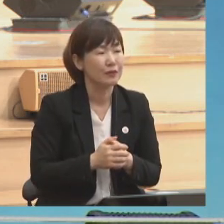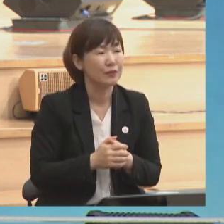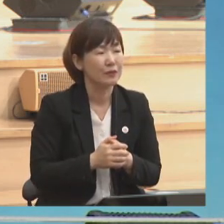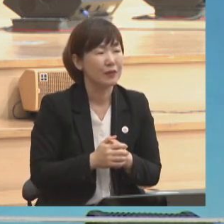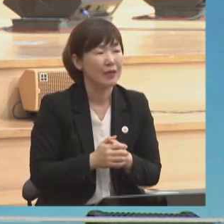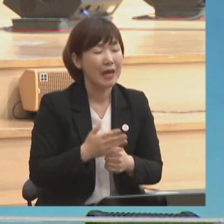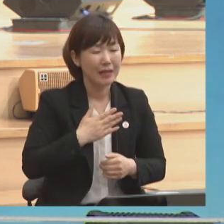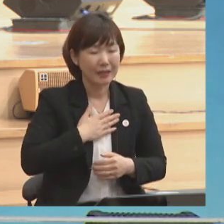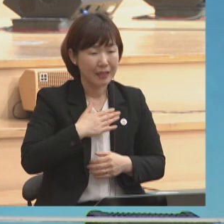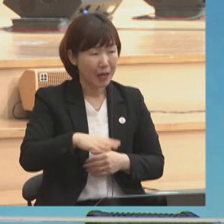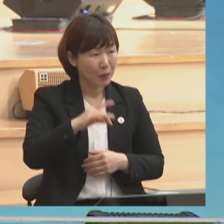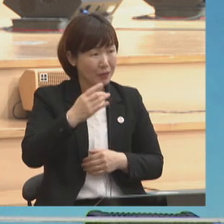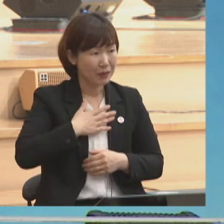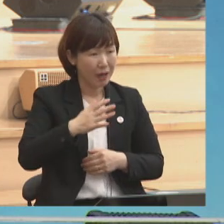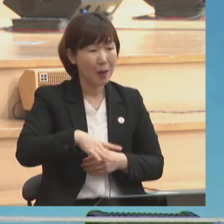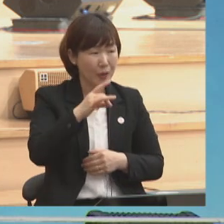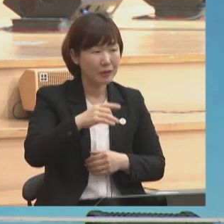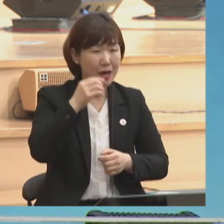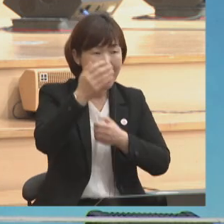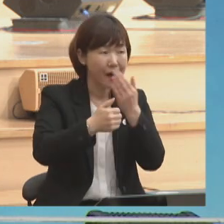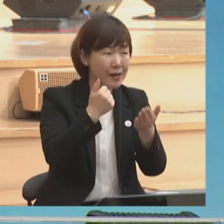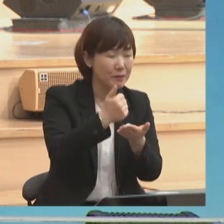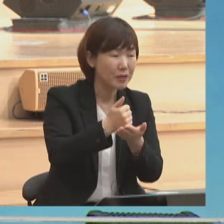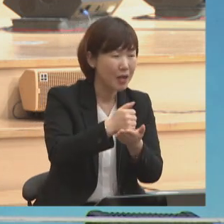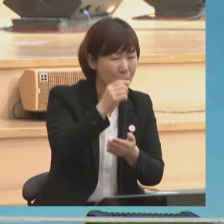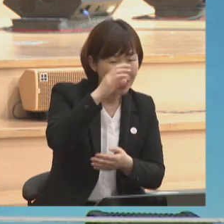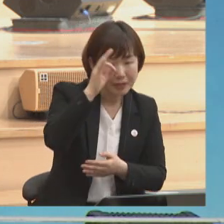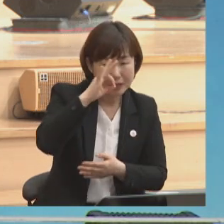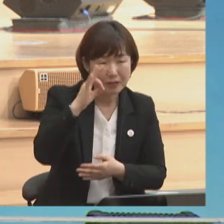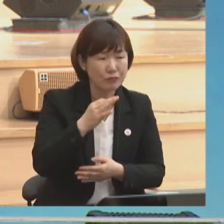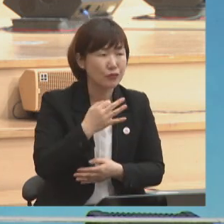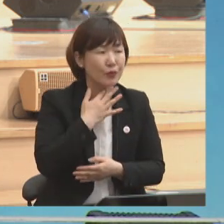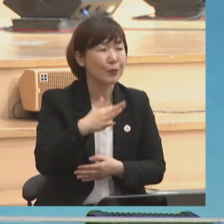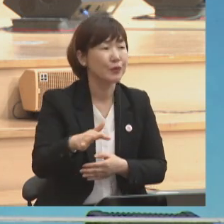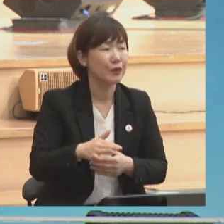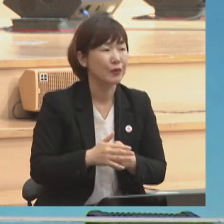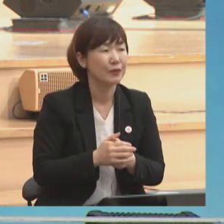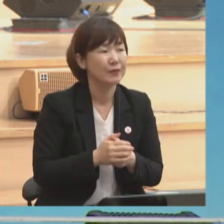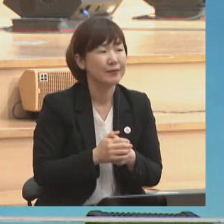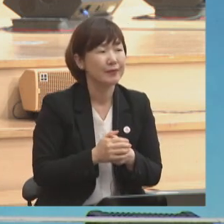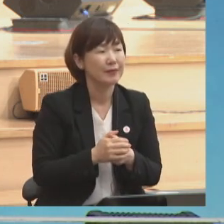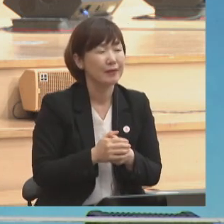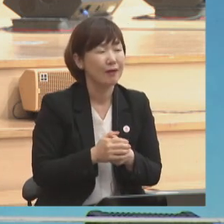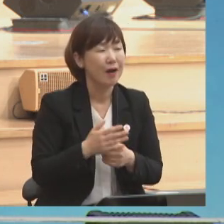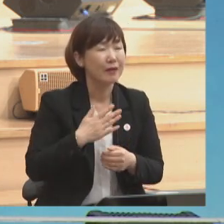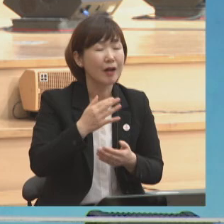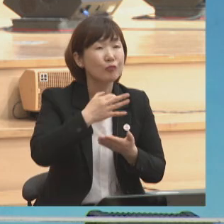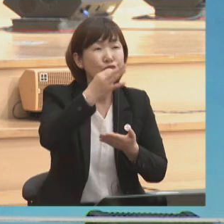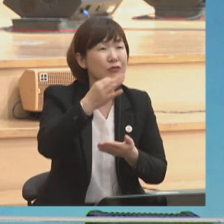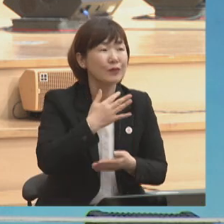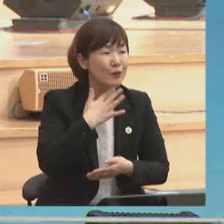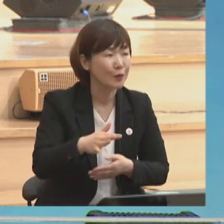우리가 먼저, 내가 먼저 나서서 하나님을 찾아본 적이 없어. 먼저 부르지도 않았어.